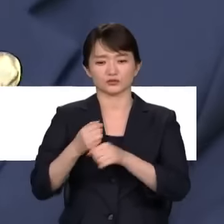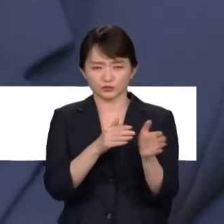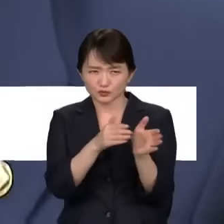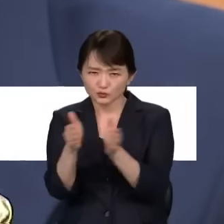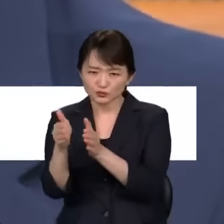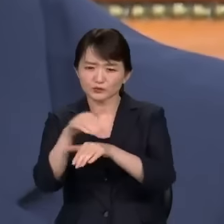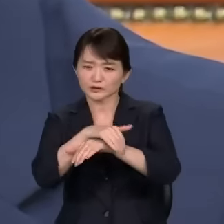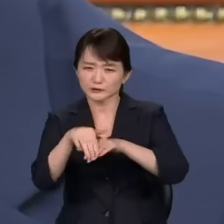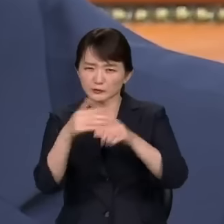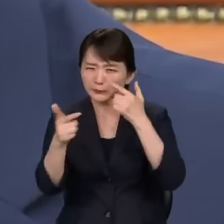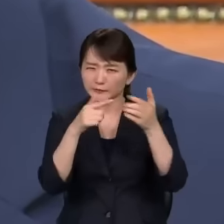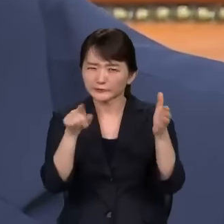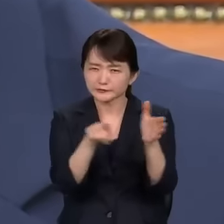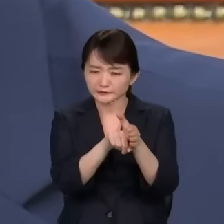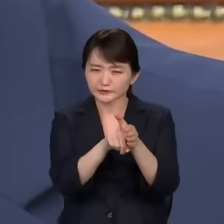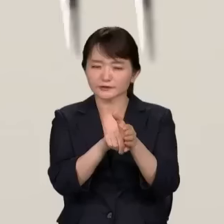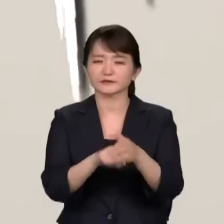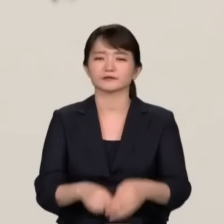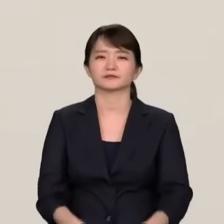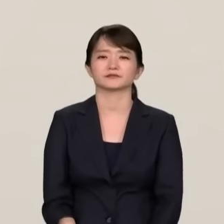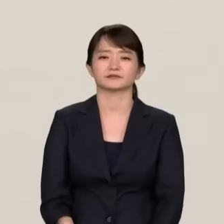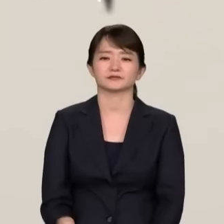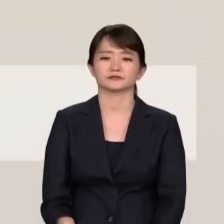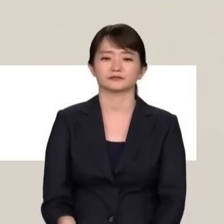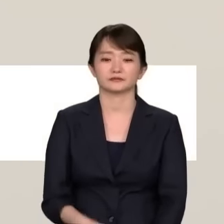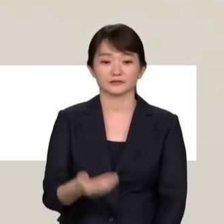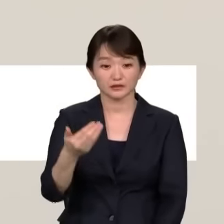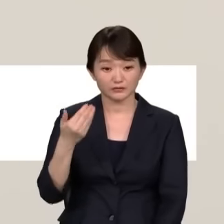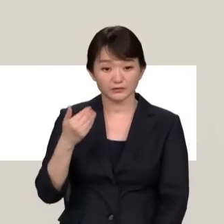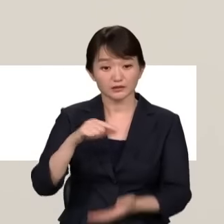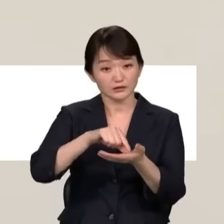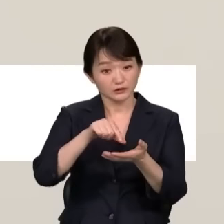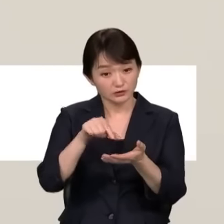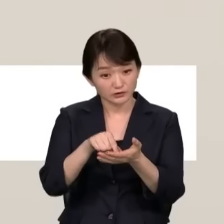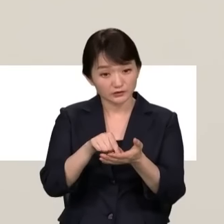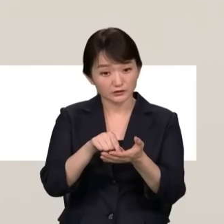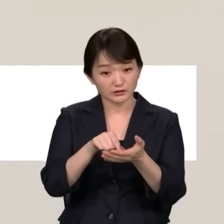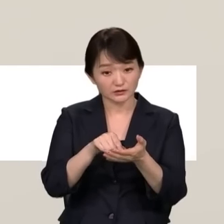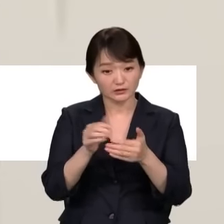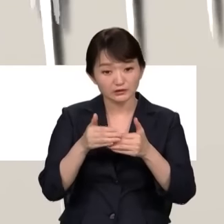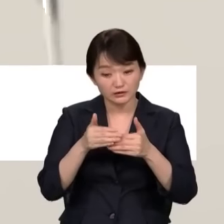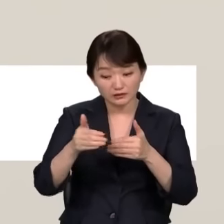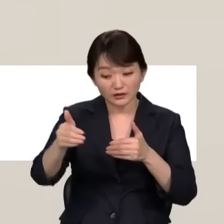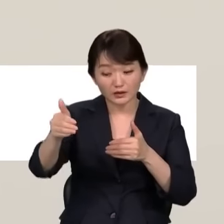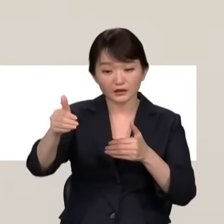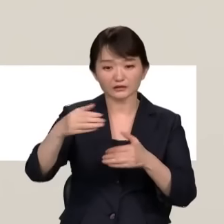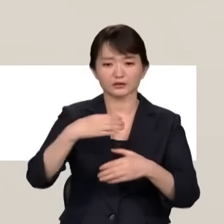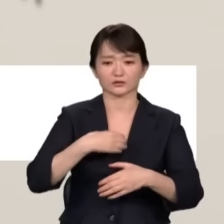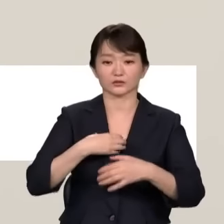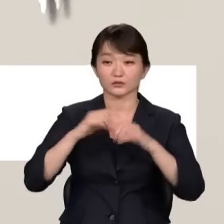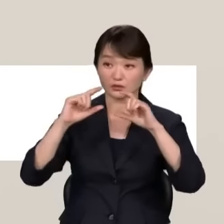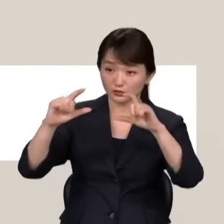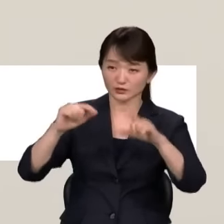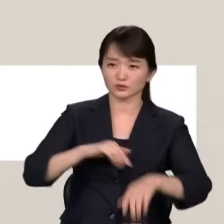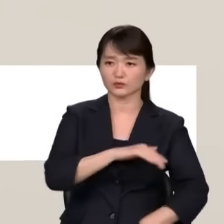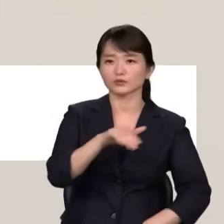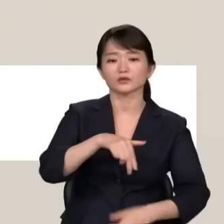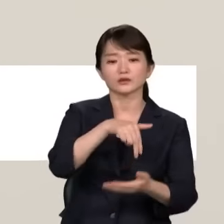종합적인 판단을 하고 있다고 말했습니다. 미리미리 적정 단계에서 적정 수준에 맞는 경고를 하고 또 저희